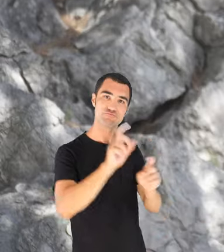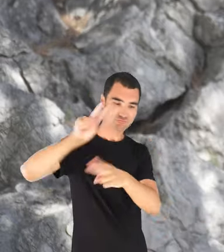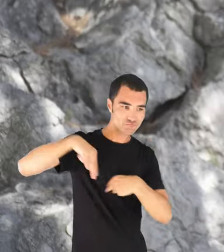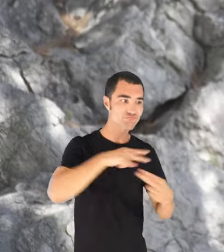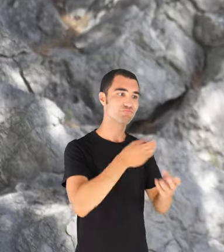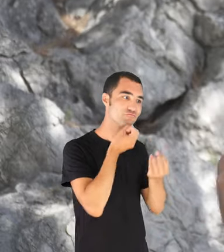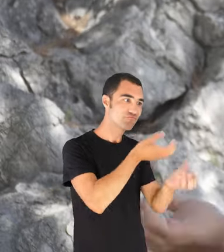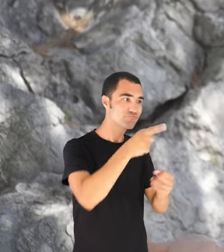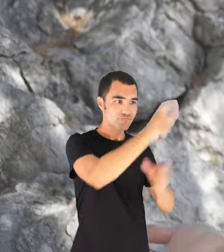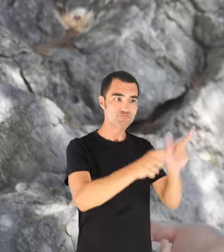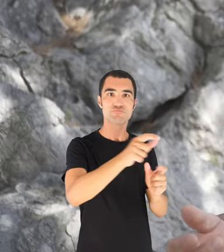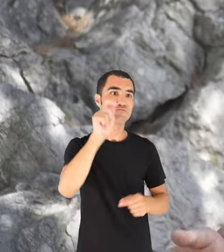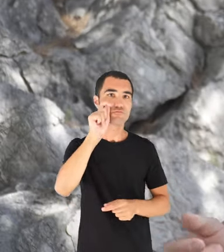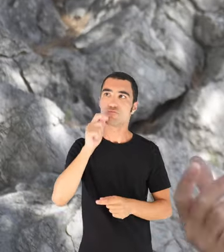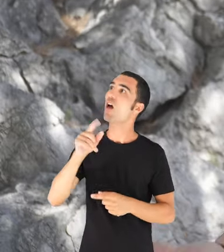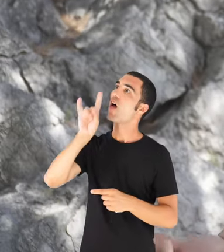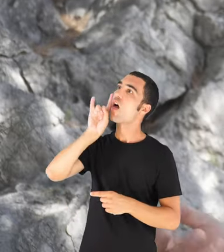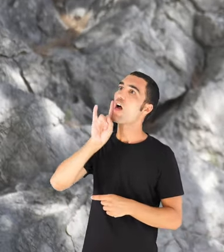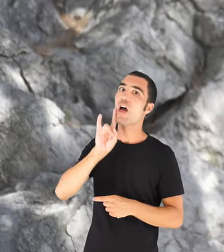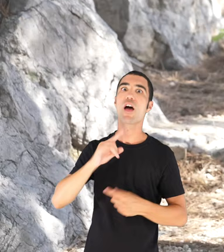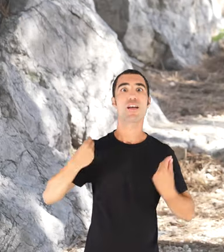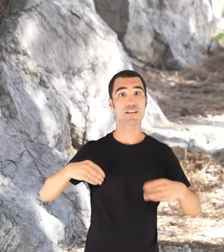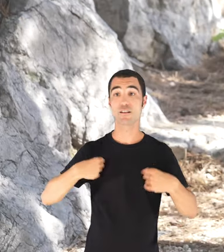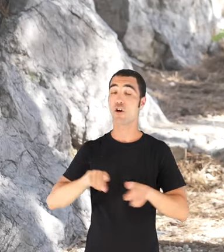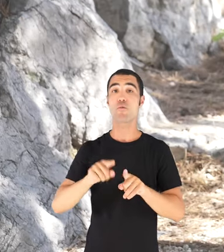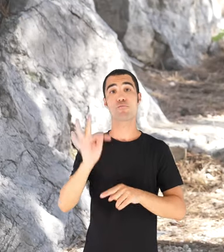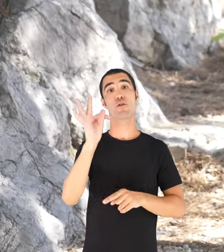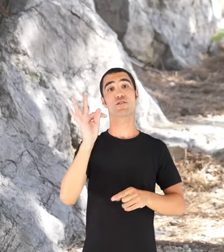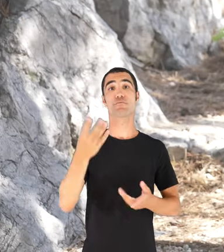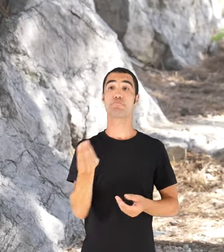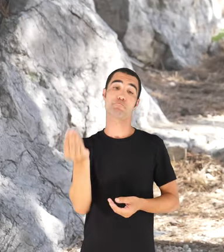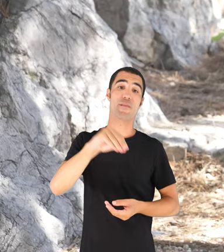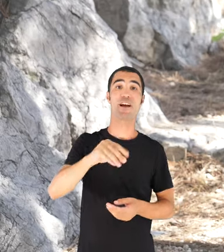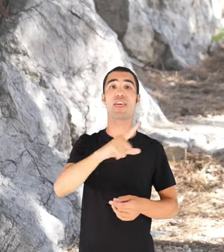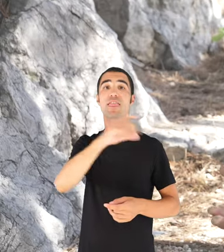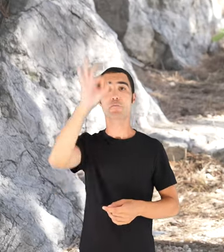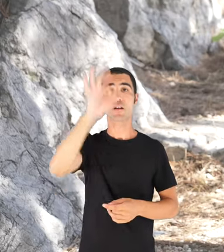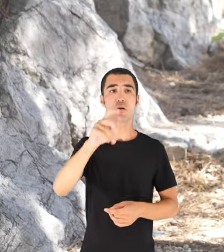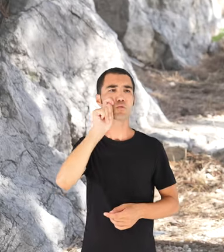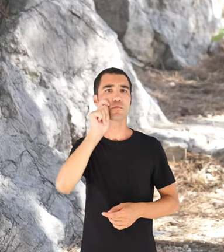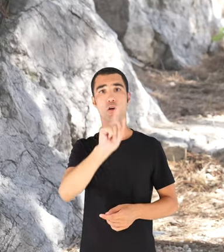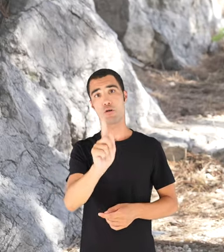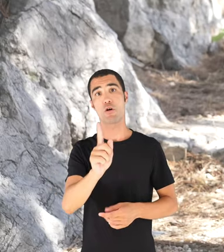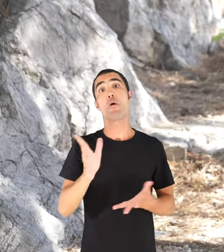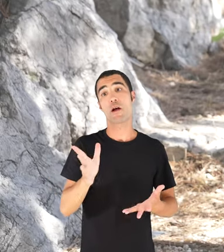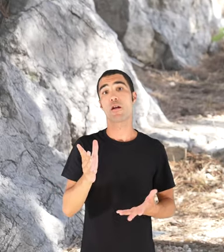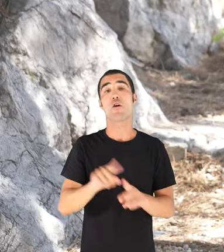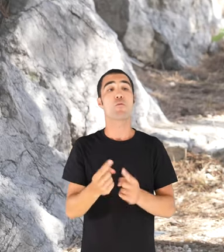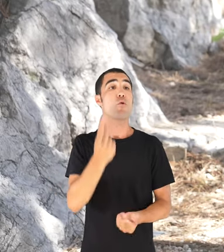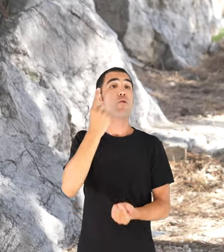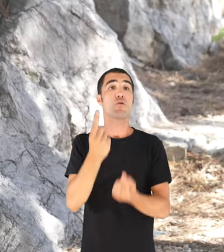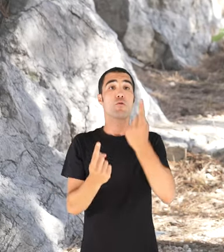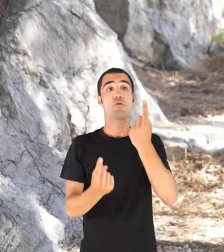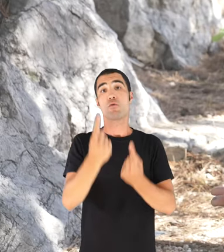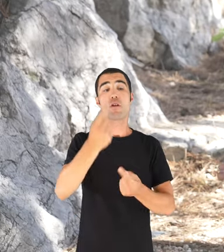el que m'ha ensenyat mon pare, jo ho ensenyo a la gent ho disfruta, i és com un bonus. Mai 100% és